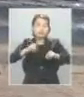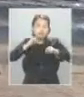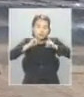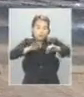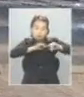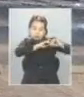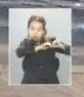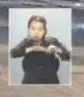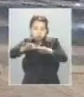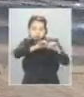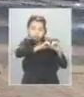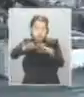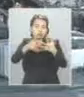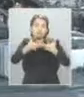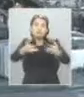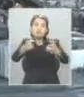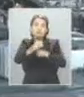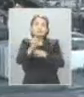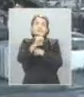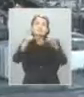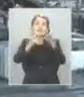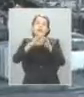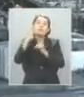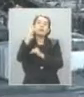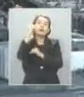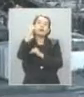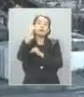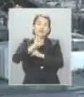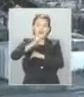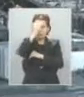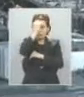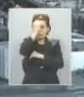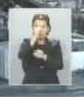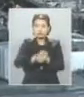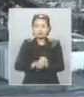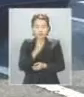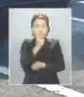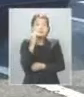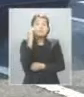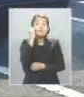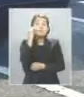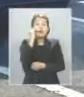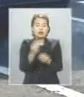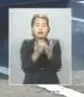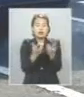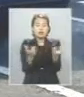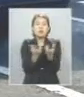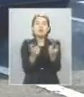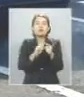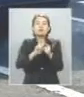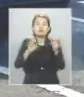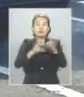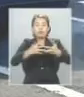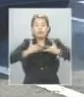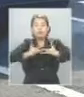ร์นอกชายฝั่งเมืองเซนไดจังหวัดมิยาสึงิเมื่อวานนี้นะคะแล้วก็พบเพียงซากบ้านเรือนกับสิ่งของที่ถูกน้ำพัดไปกอง